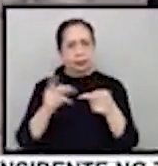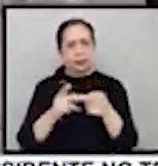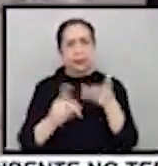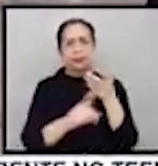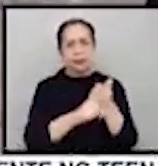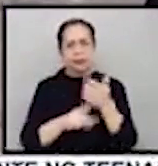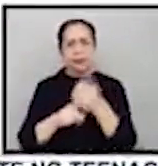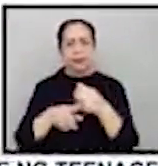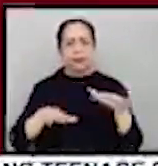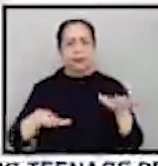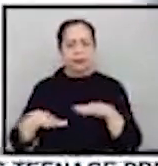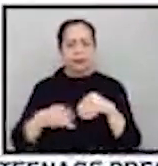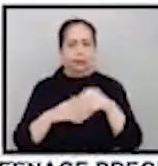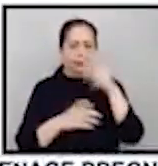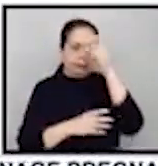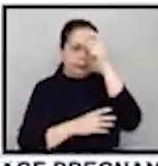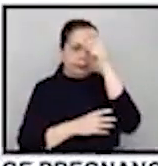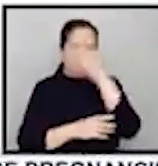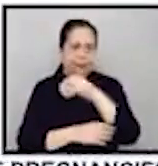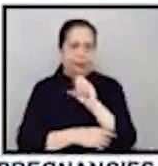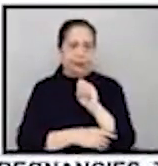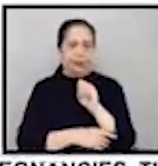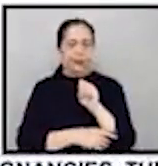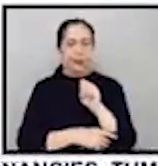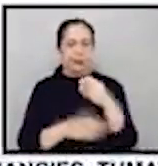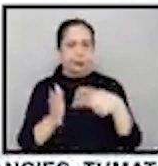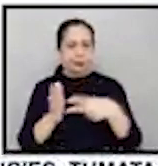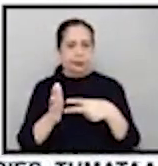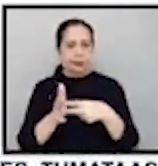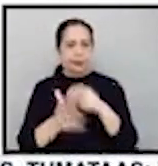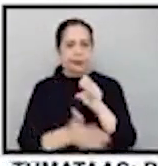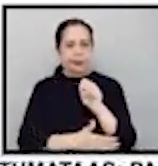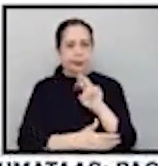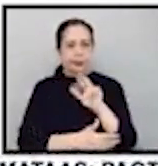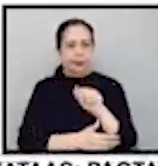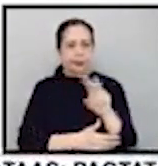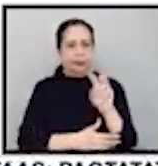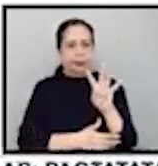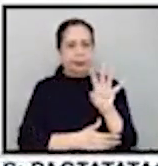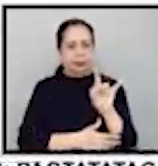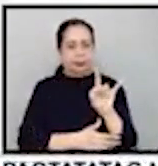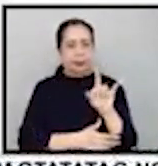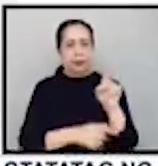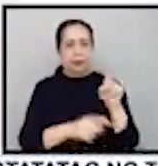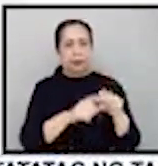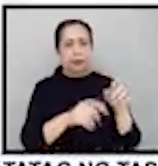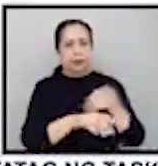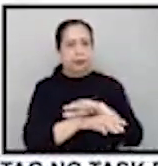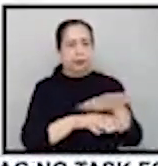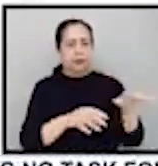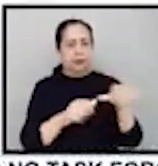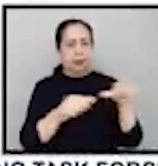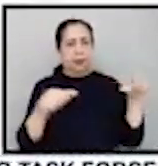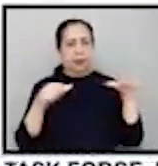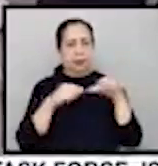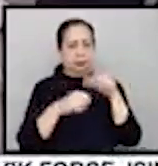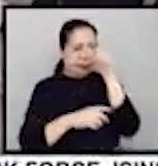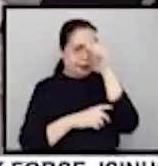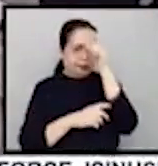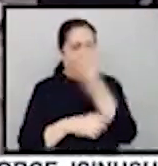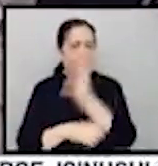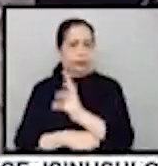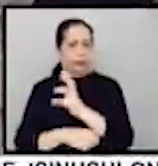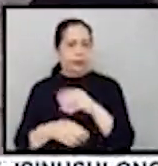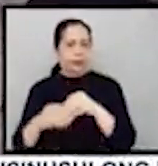sa Turkey at Syria. 248 rito ang naninirahan sa mga apektadong lugar sa Turkey, 6 naman sa Syria.